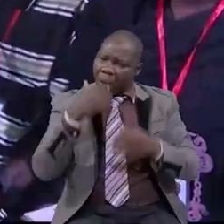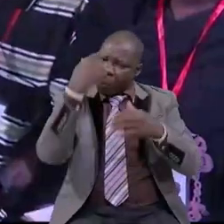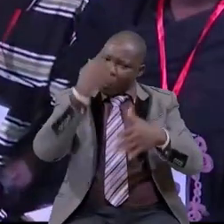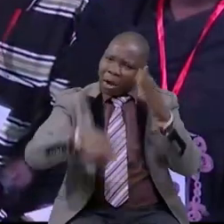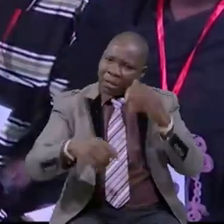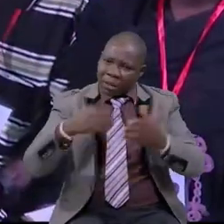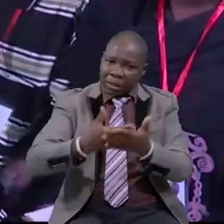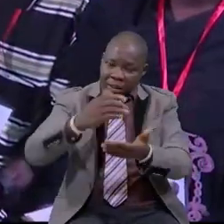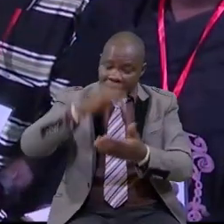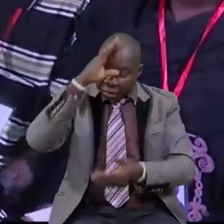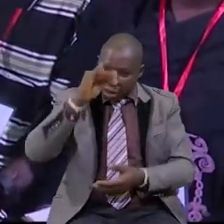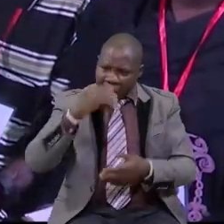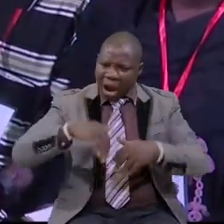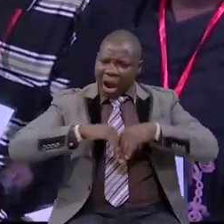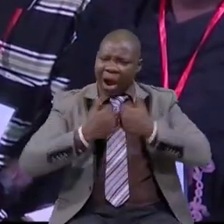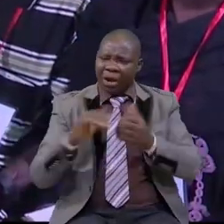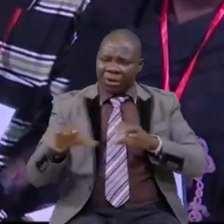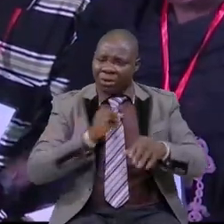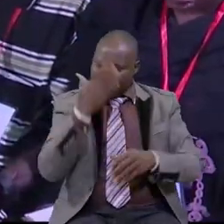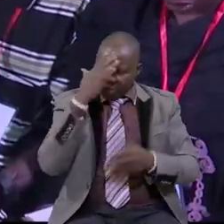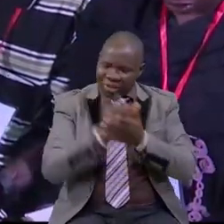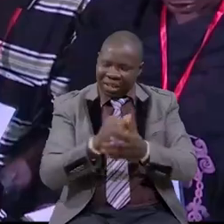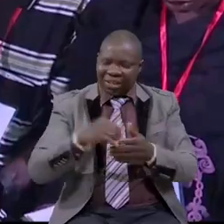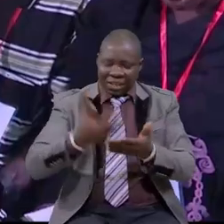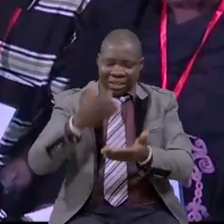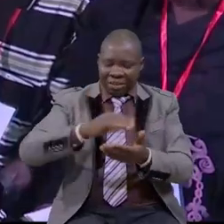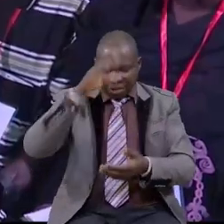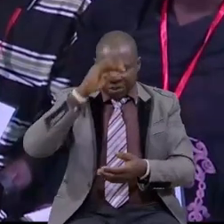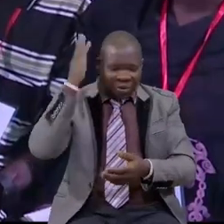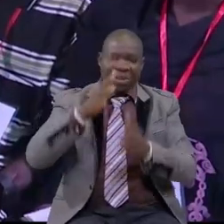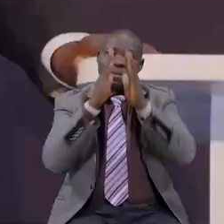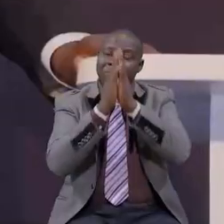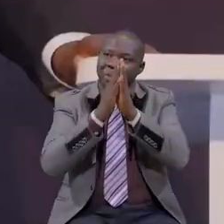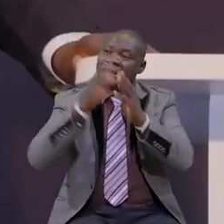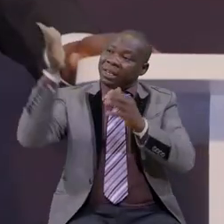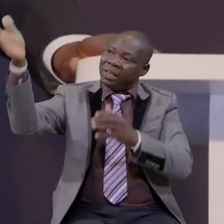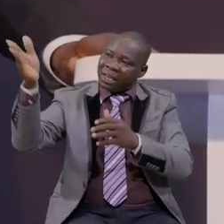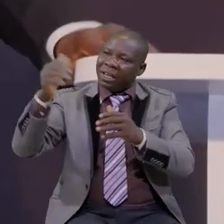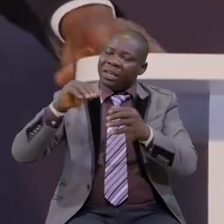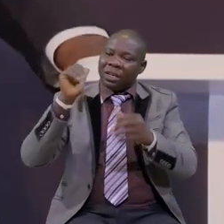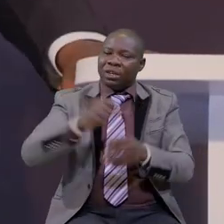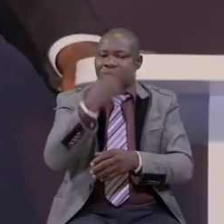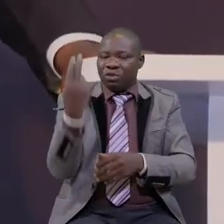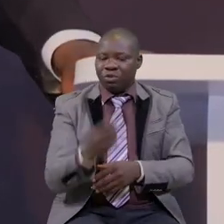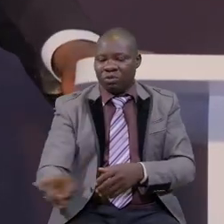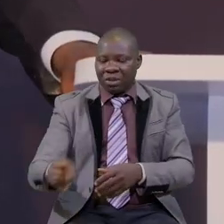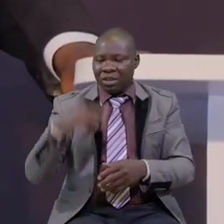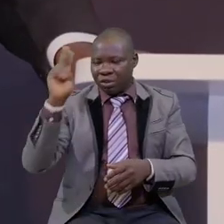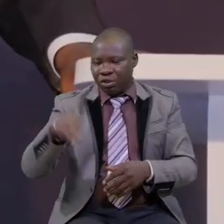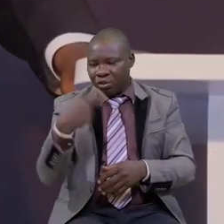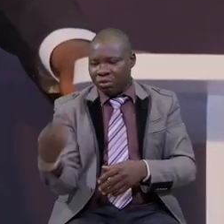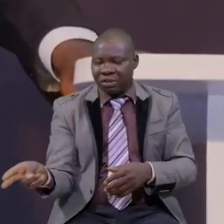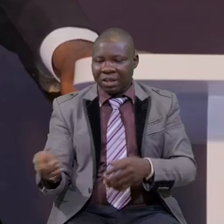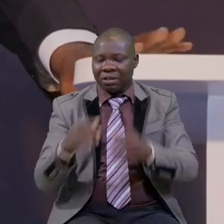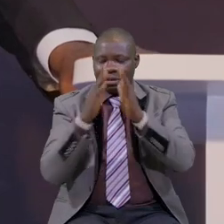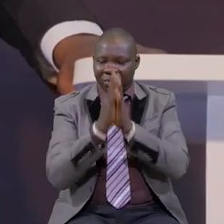que les riches peuvent prier là-bas? Oh, une prière inutile, une prière qu'on ne peut exaucer. Même